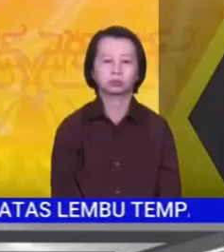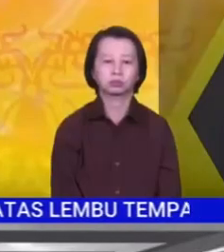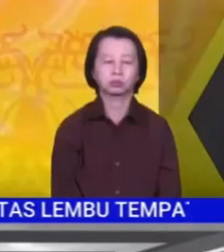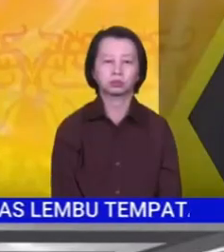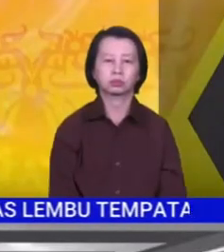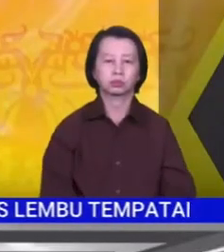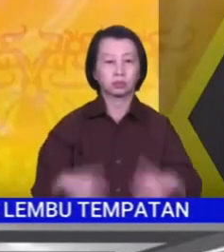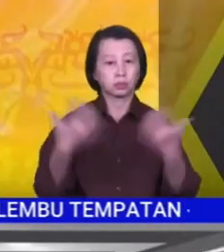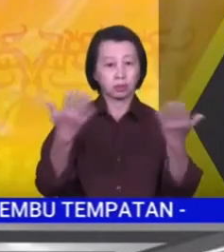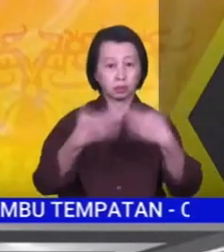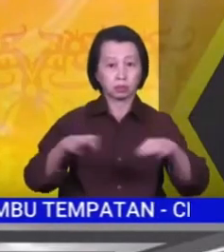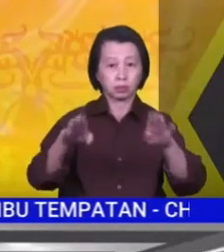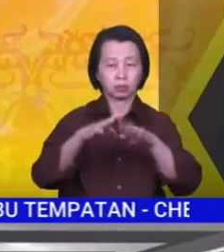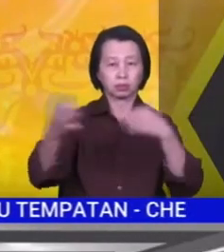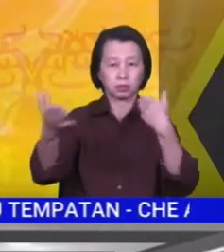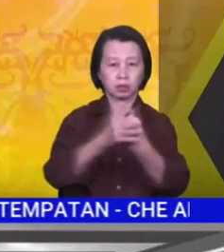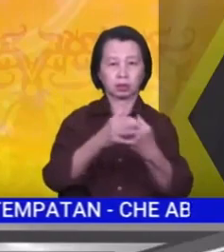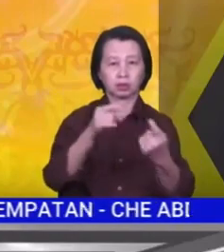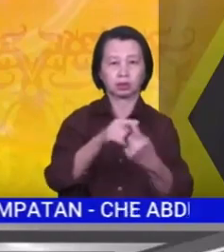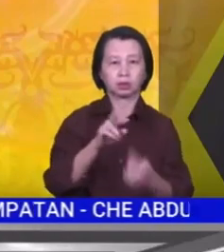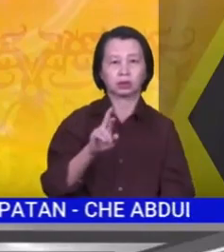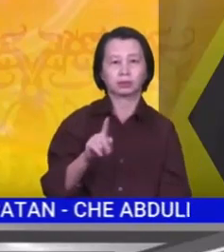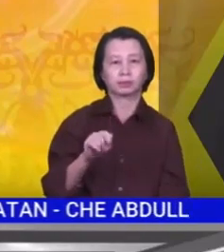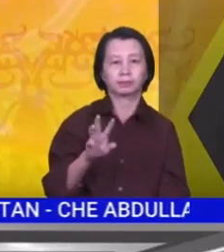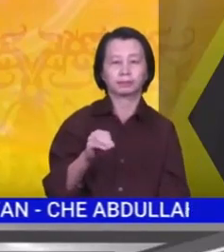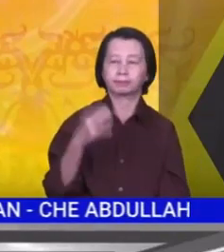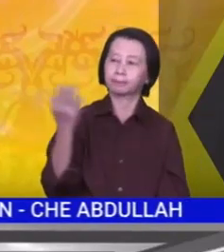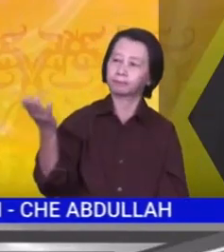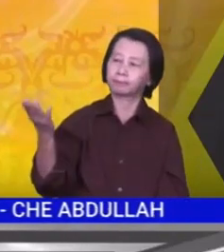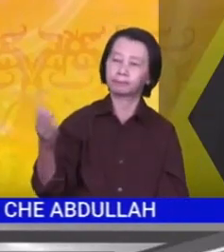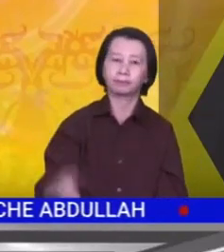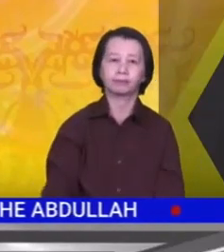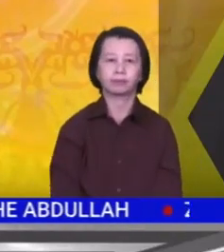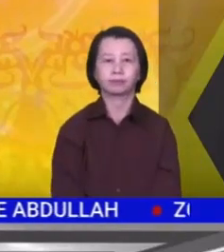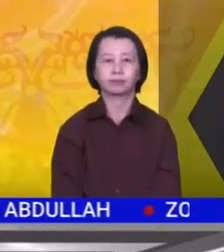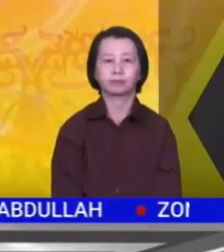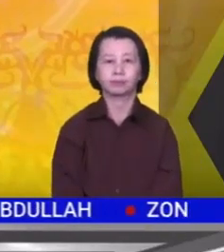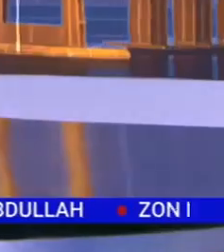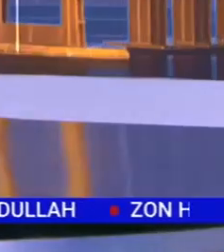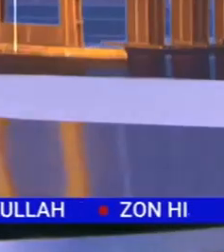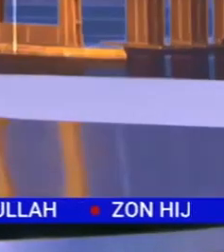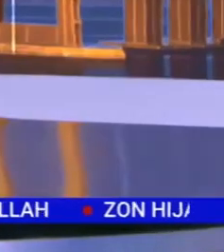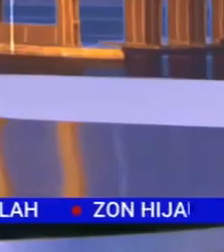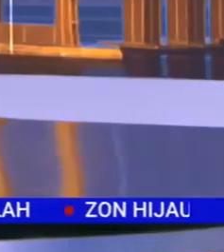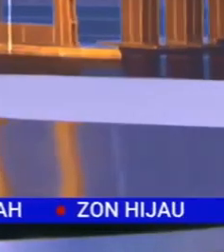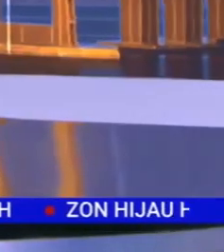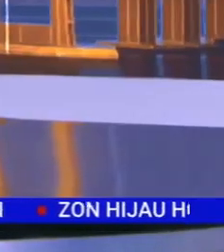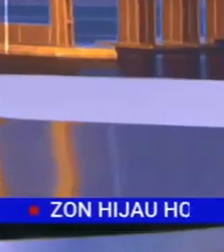Sekian berita dari Sarawak. Kita kembali bersama Zehra di Angkasa Peri. Silakan. Terima kasih, Nur Sila.